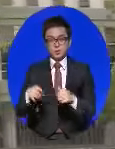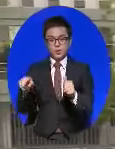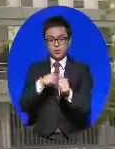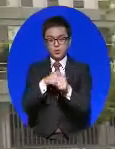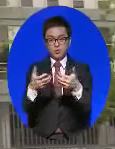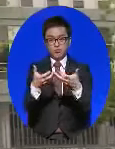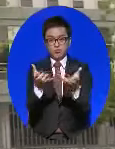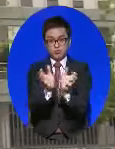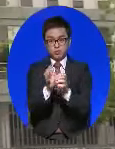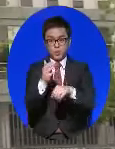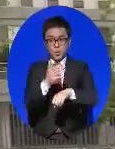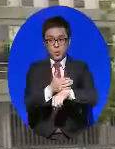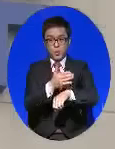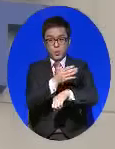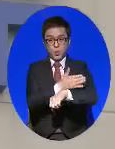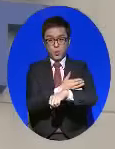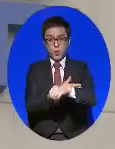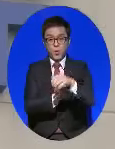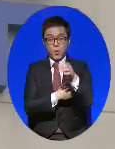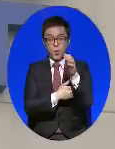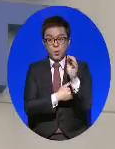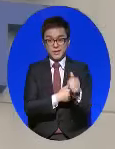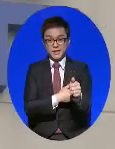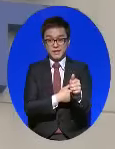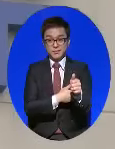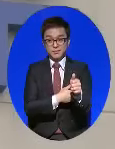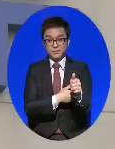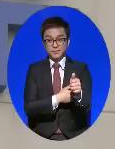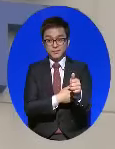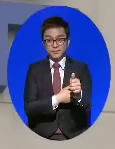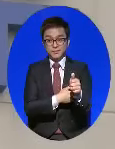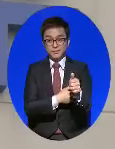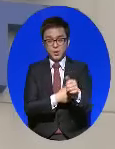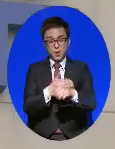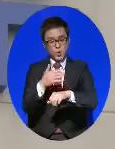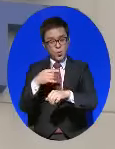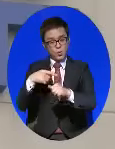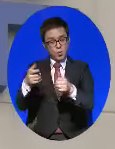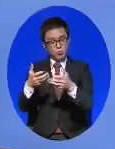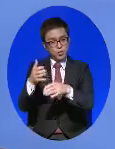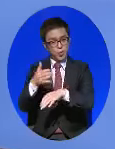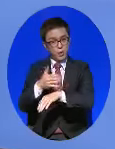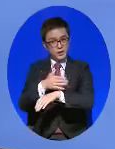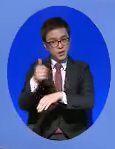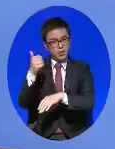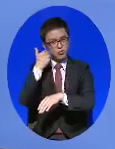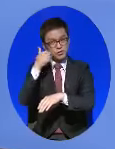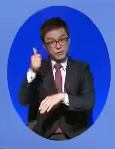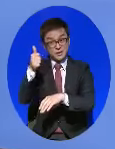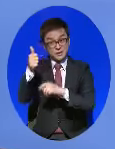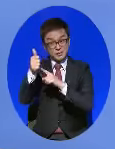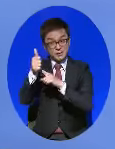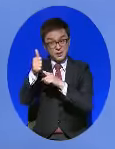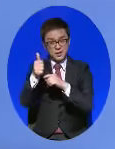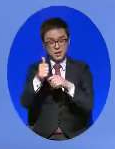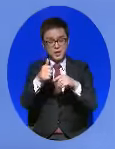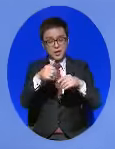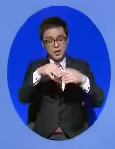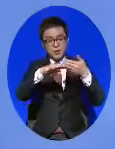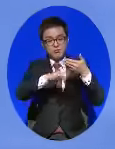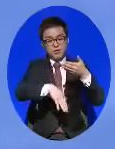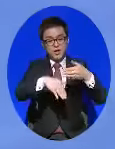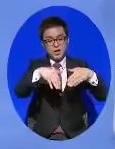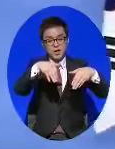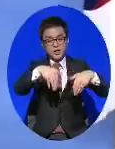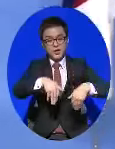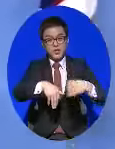교육부의 과장급 간부가 부하 여직원을 여러 차례 성희롱했다는 주장이 나왔습니다. 더불어민주당 박홍근 의원은